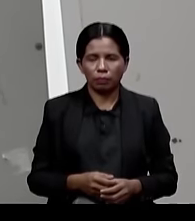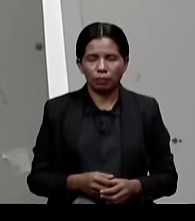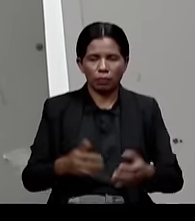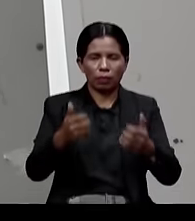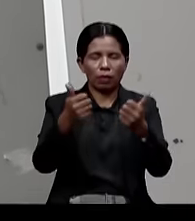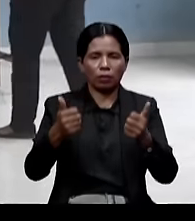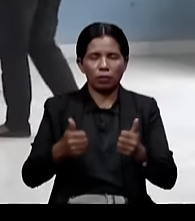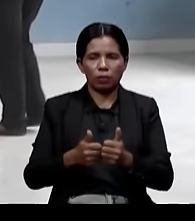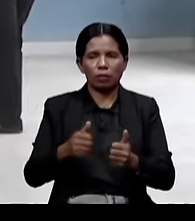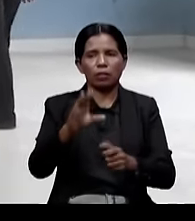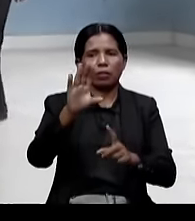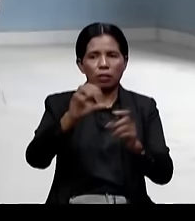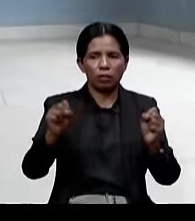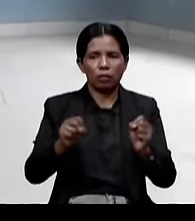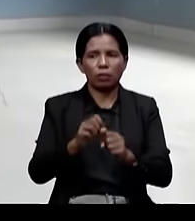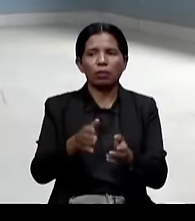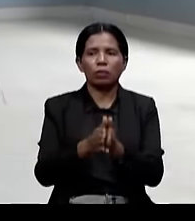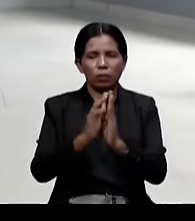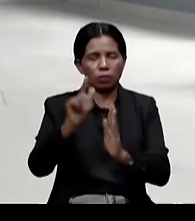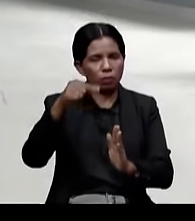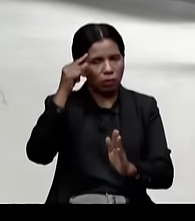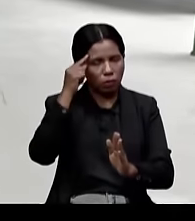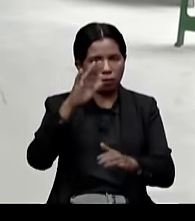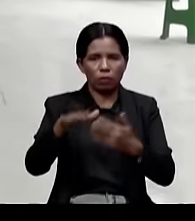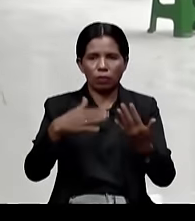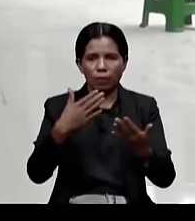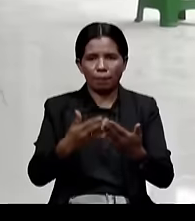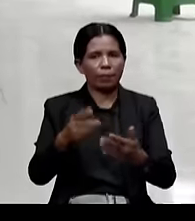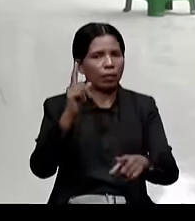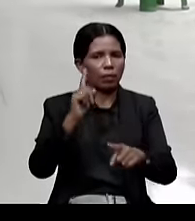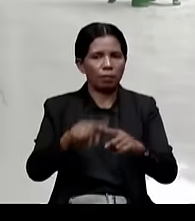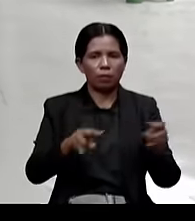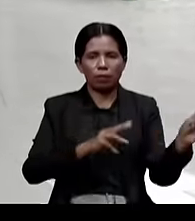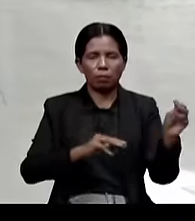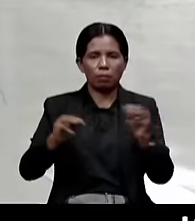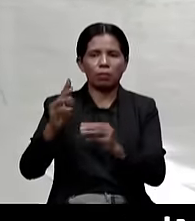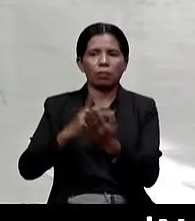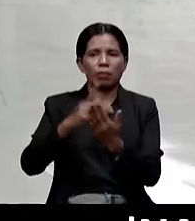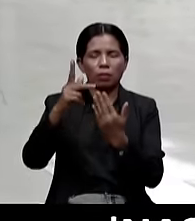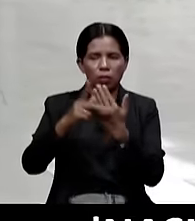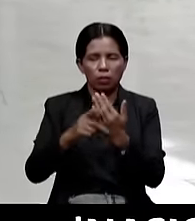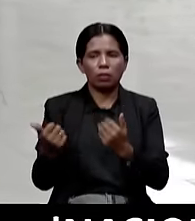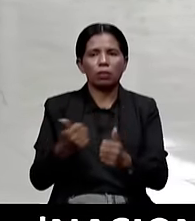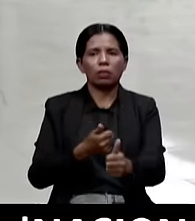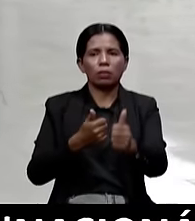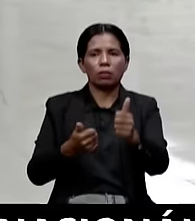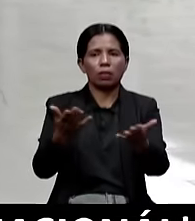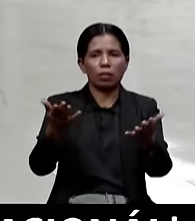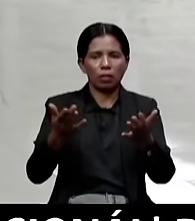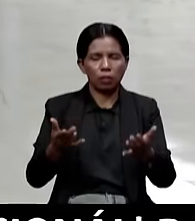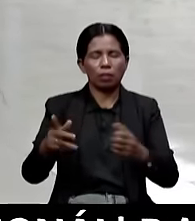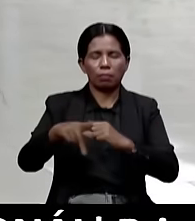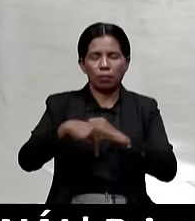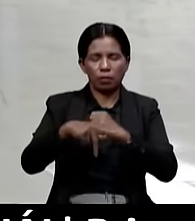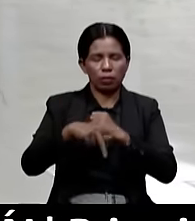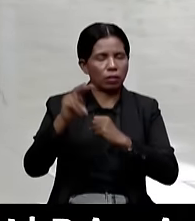Autoridade lokal iha suku Madohi husu ba governante Sira atu labele muda programa Sira tuir interese pessoal ou partido